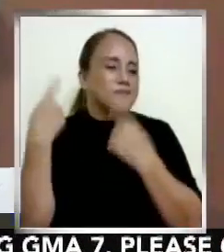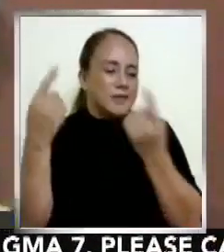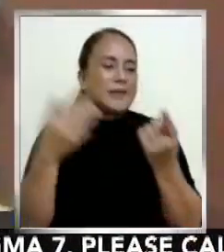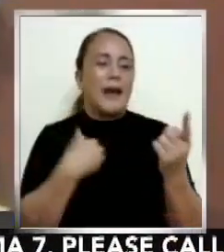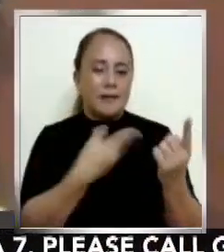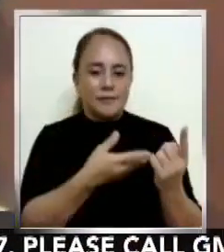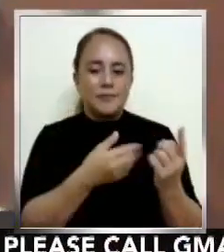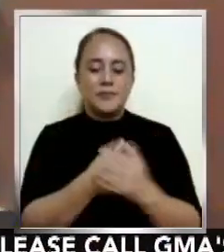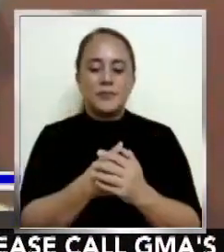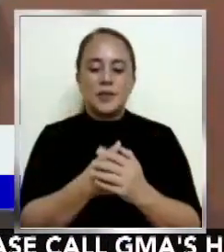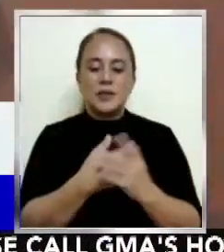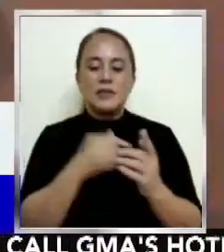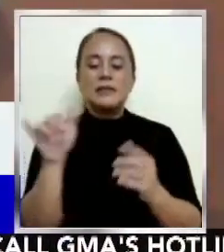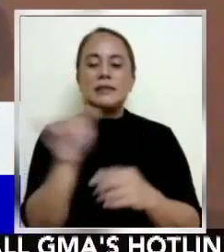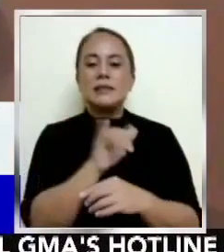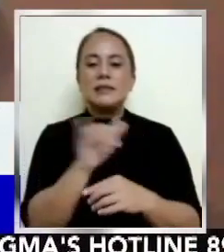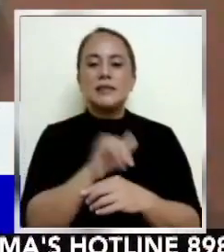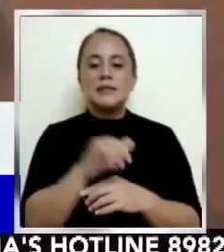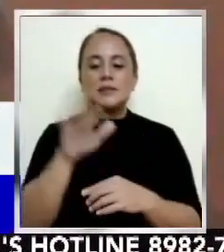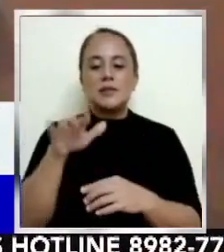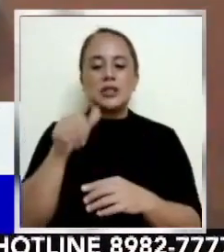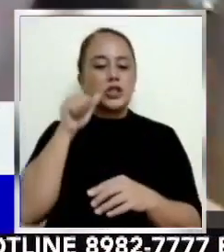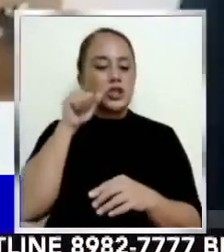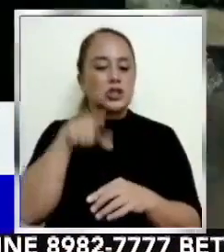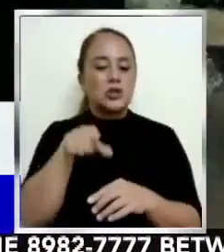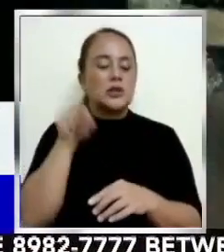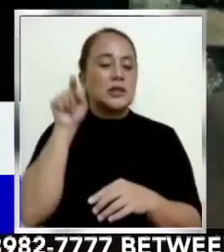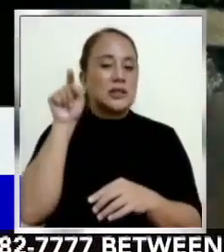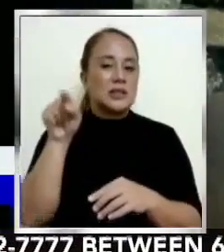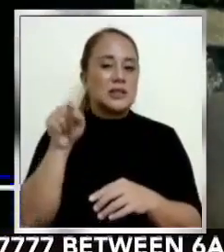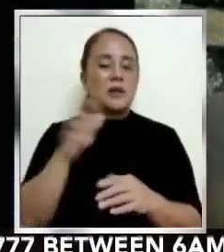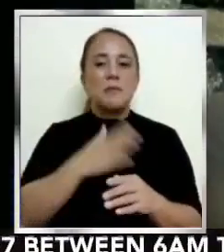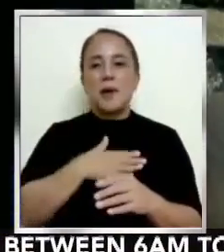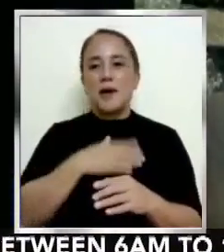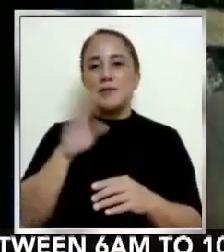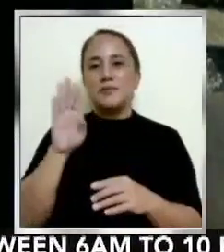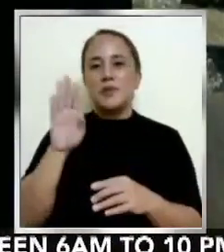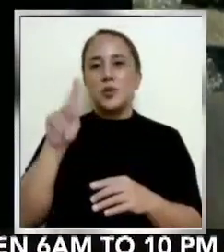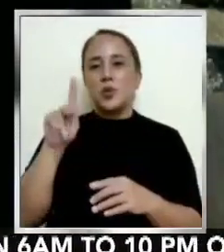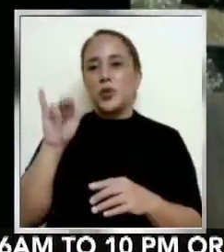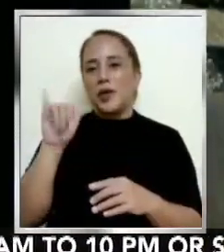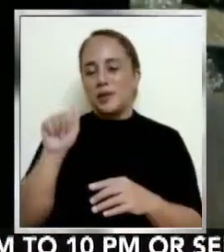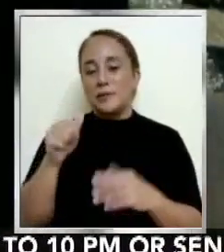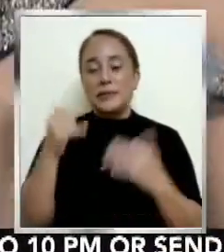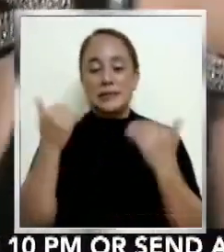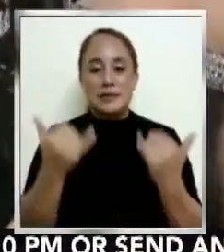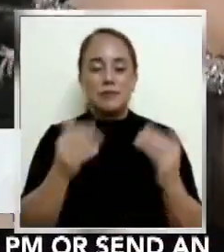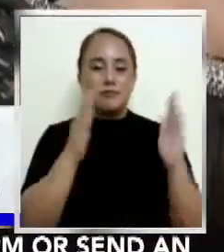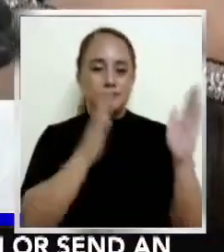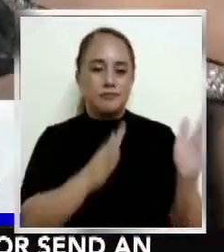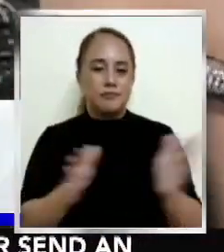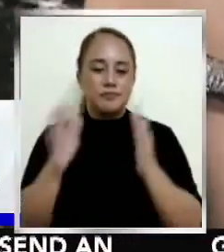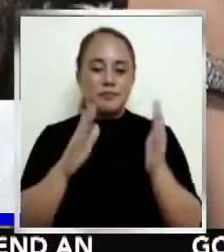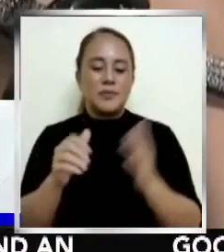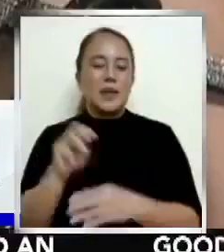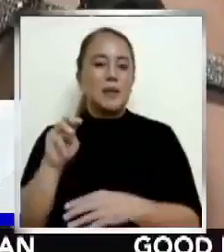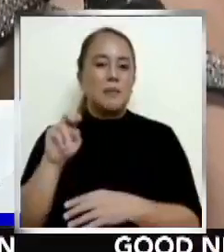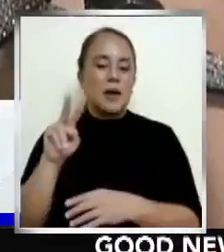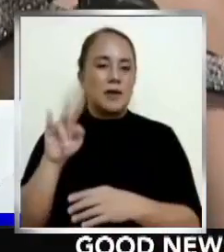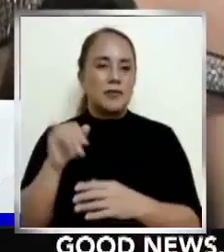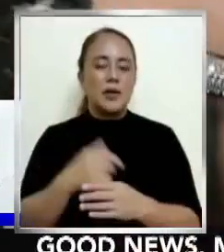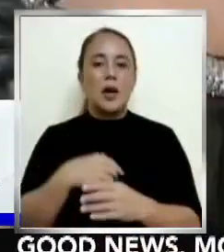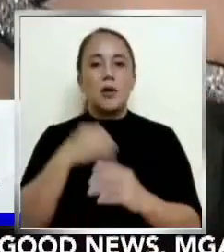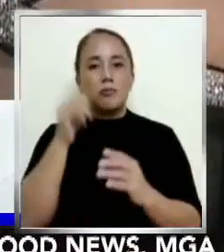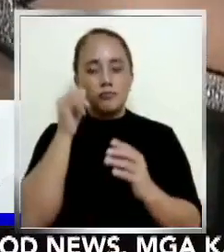akin parang little sister, gano'n, tapos siya yung kuya ko. Sa ngayon ay naghahanda naman si Mavy sa taping ng bagong